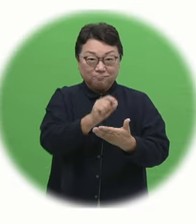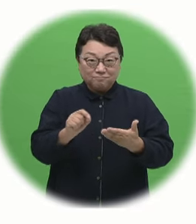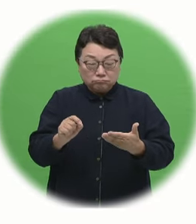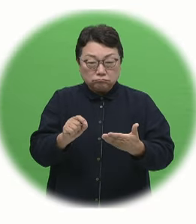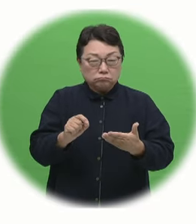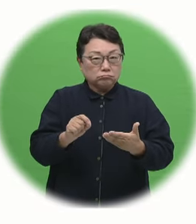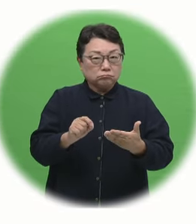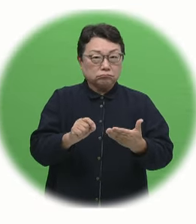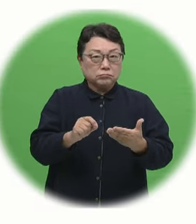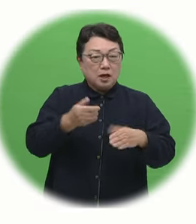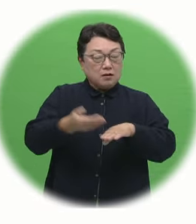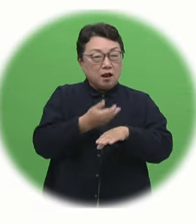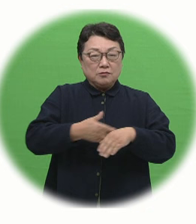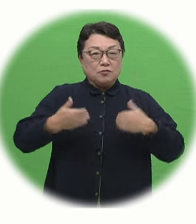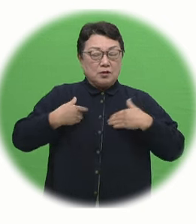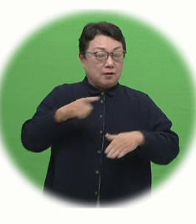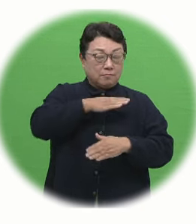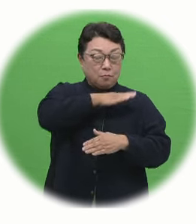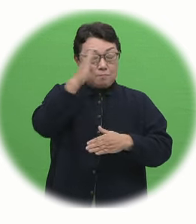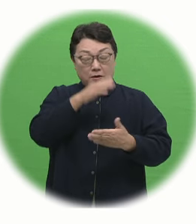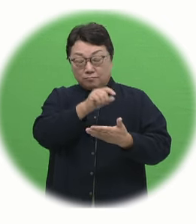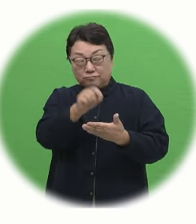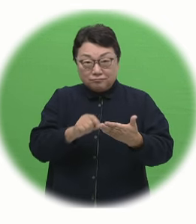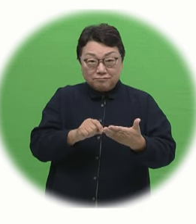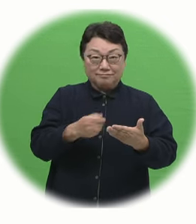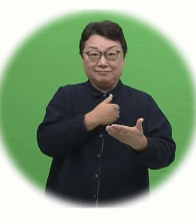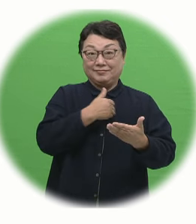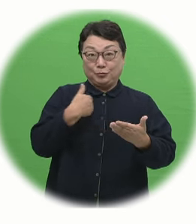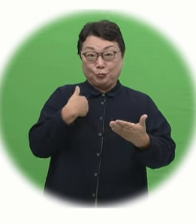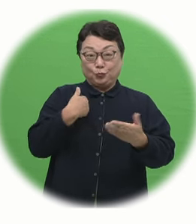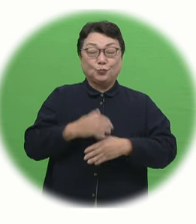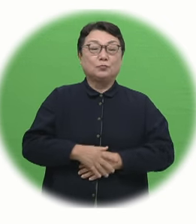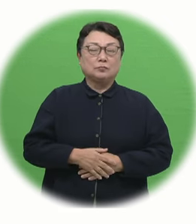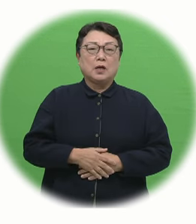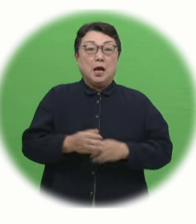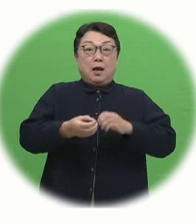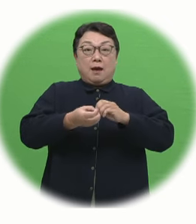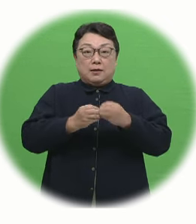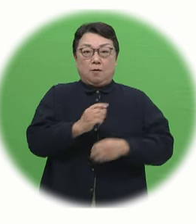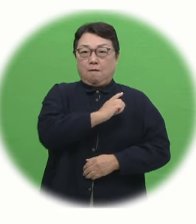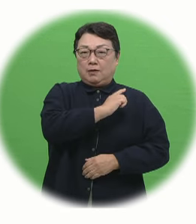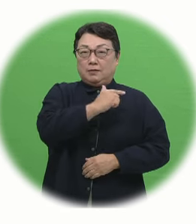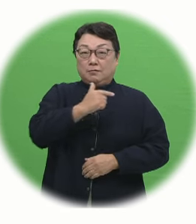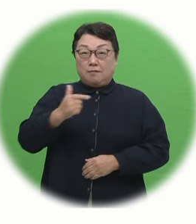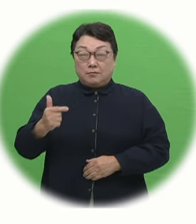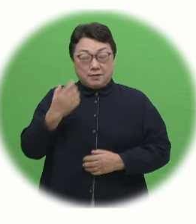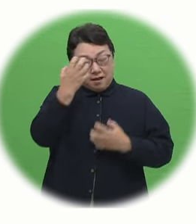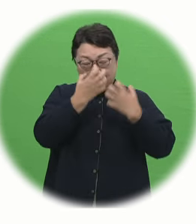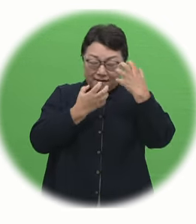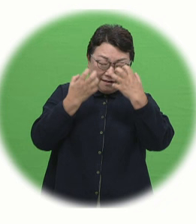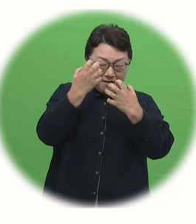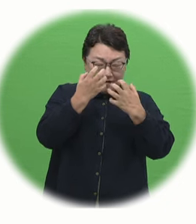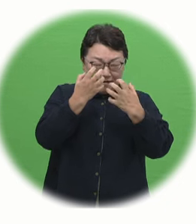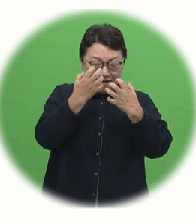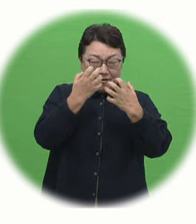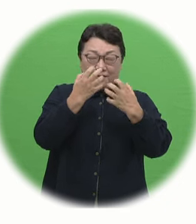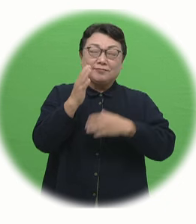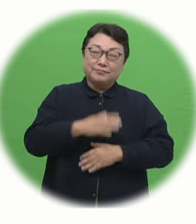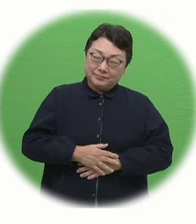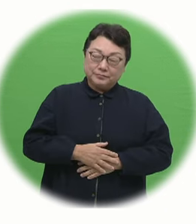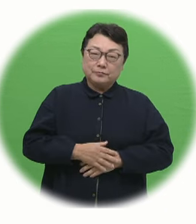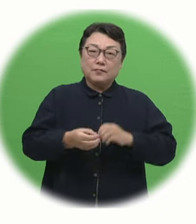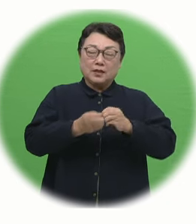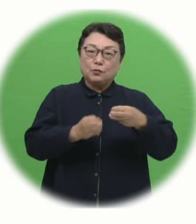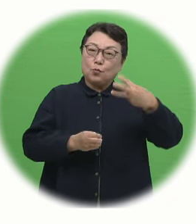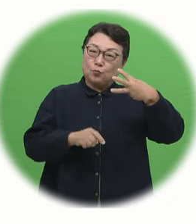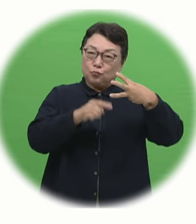をせず一気に描き上げます。 あんまり色を使いすぎちゃうとごちゃごちゃしちゃうので、3